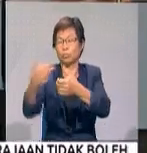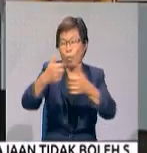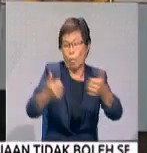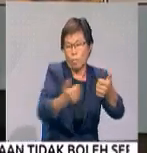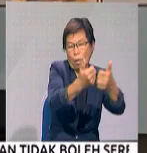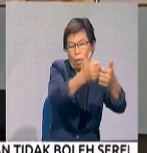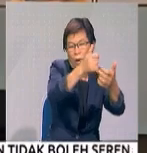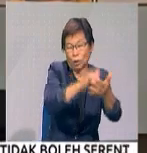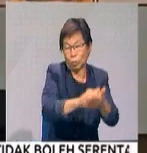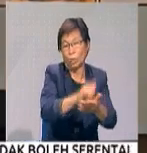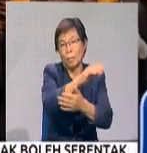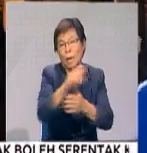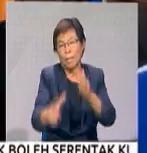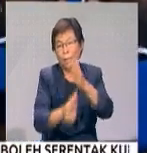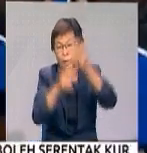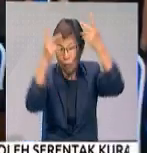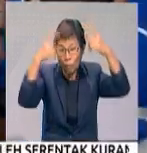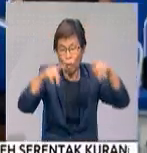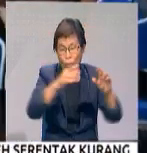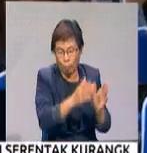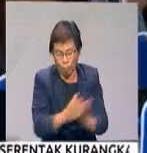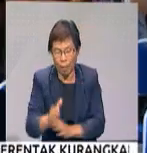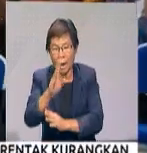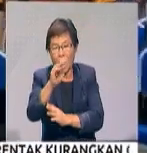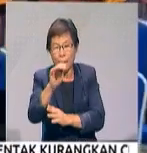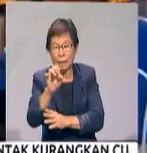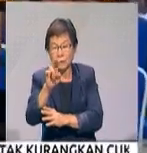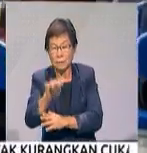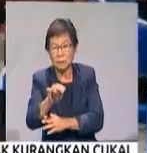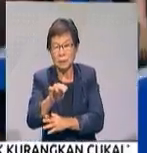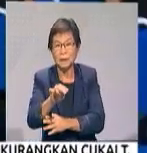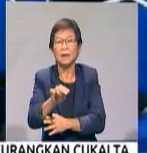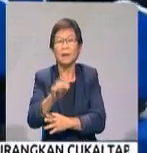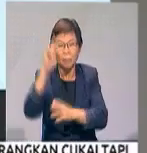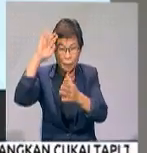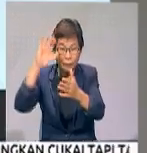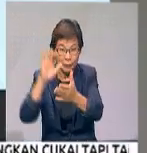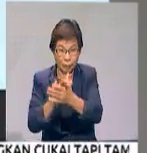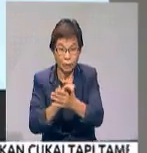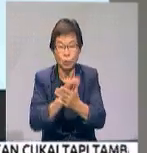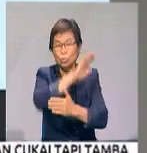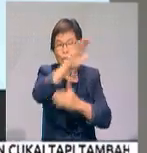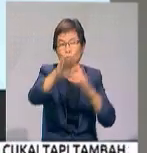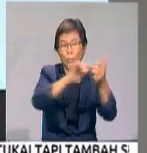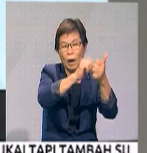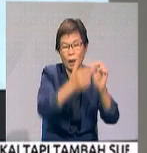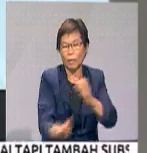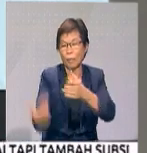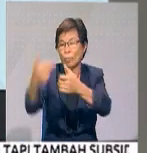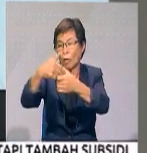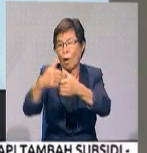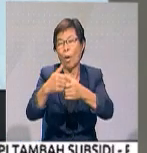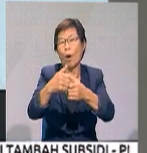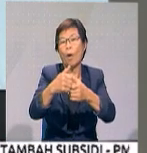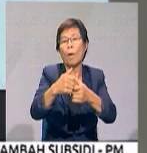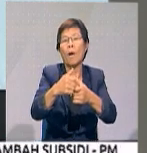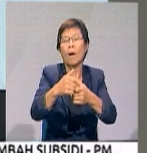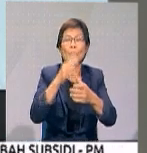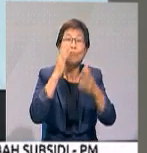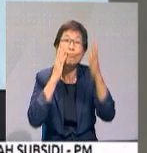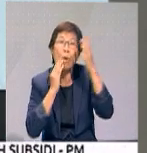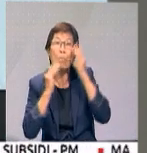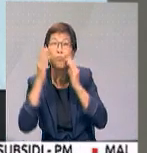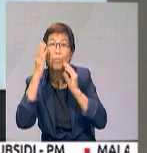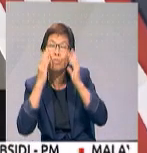itu. Dalam pada itu, penolong pengarah strategik MSN Suhardi Alias yakin kesemua atlet yang bakal menyertai dapat menimba pengalaman